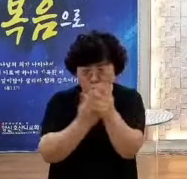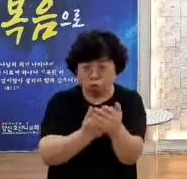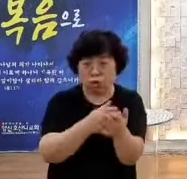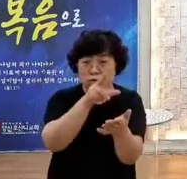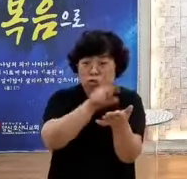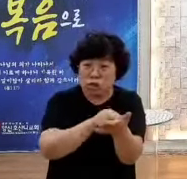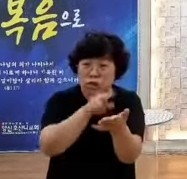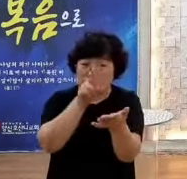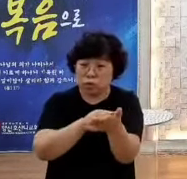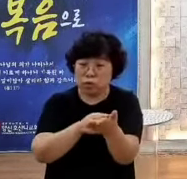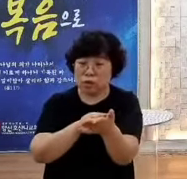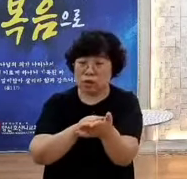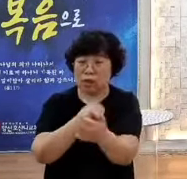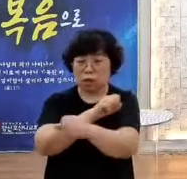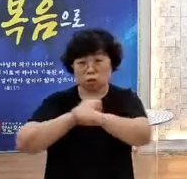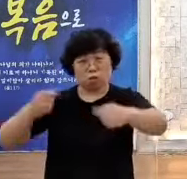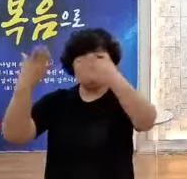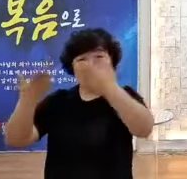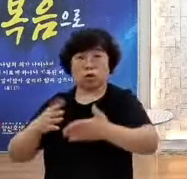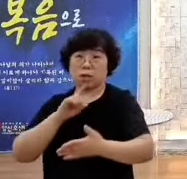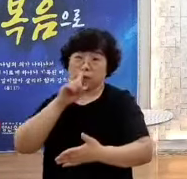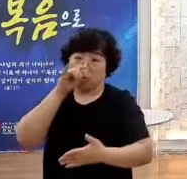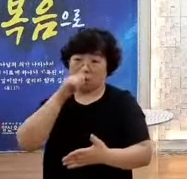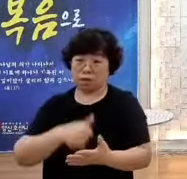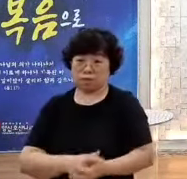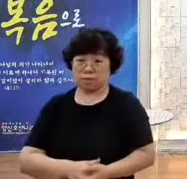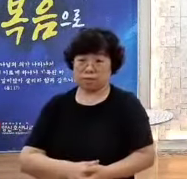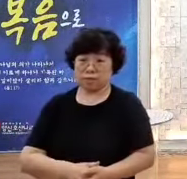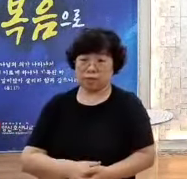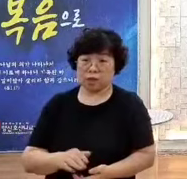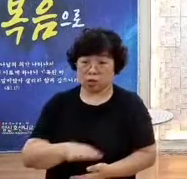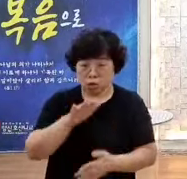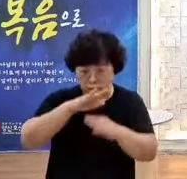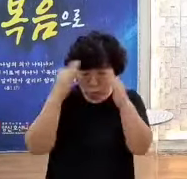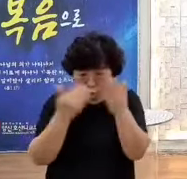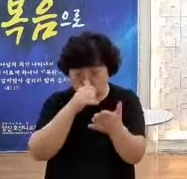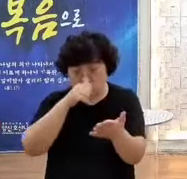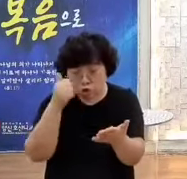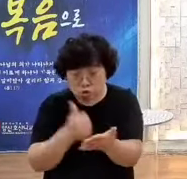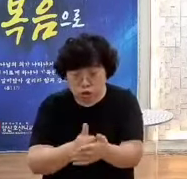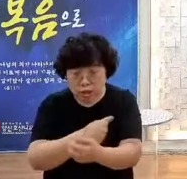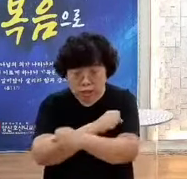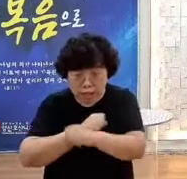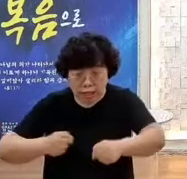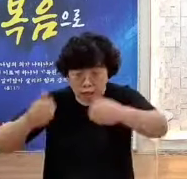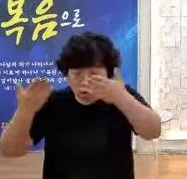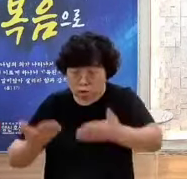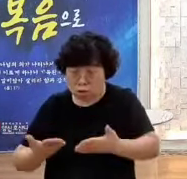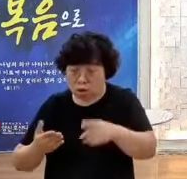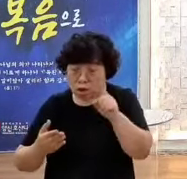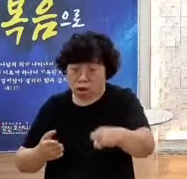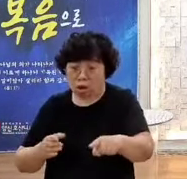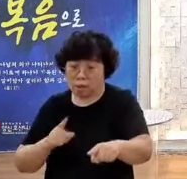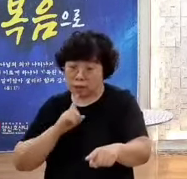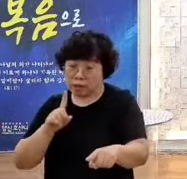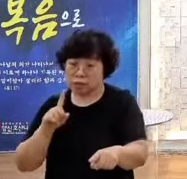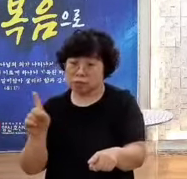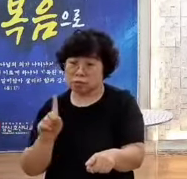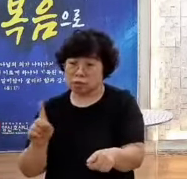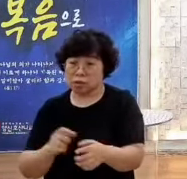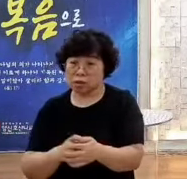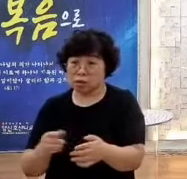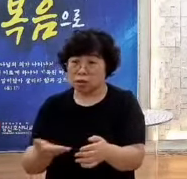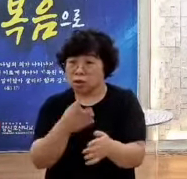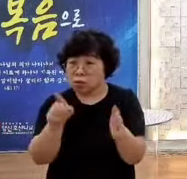내 모든 죄를 다 사하신다. 그럼 이 우리의 모든 죄를 다 사하신다는 이 말씀을